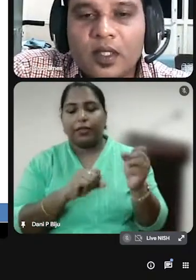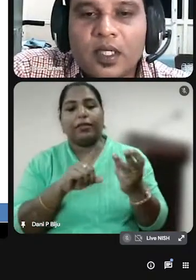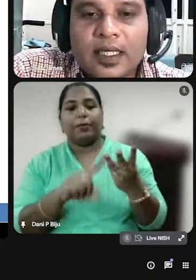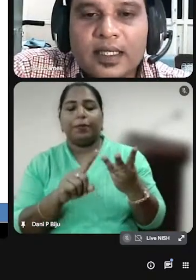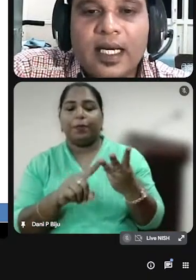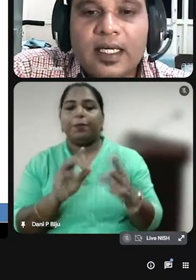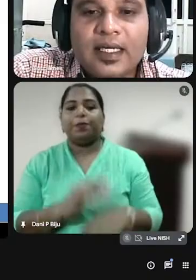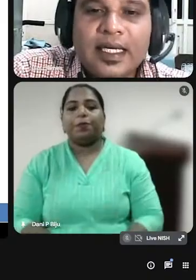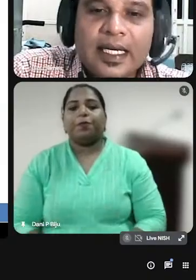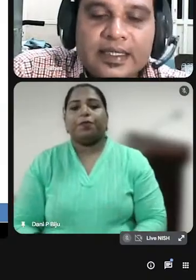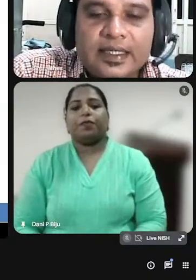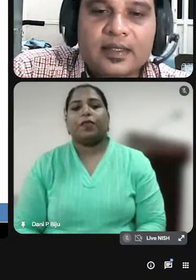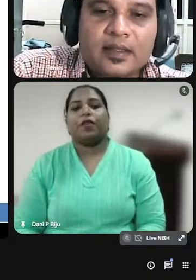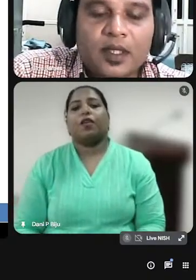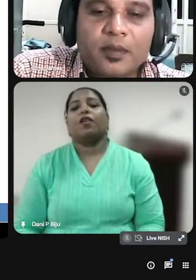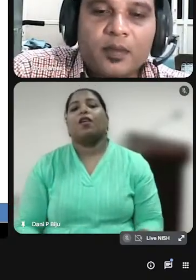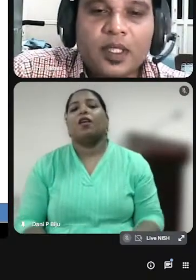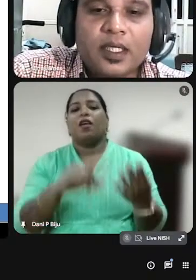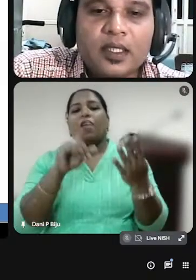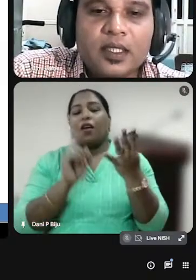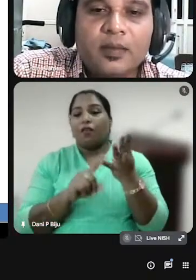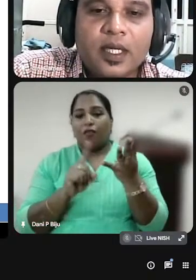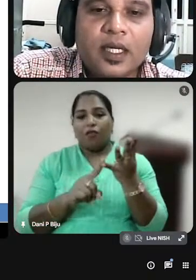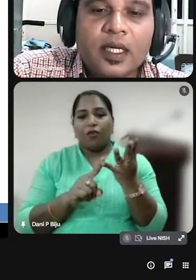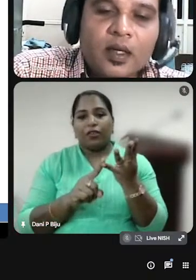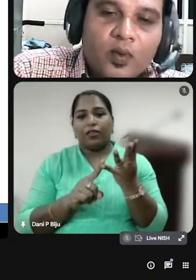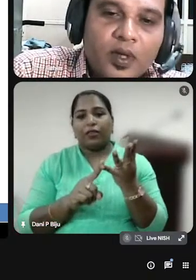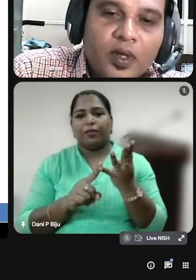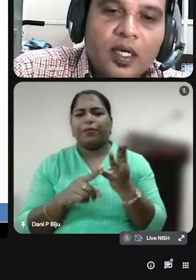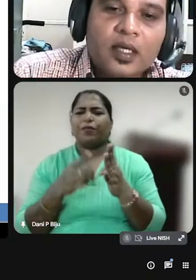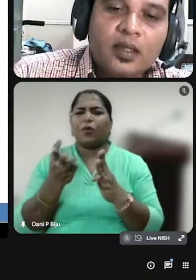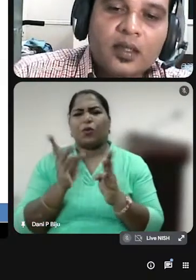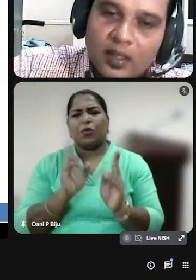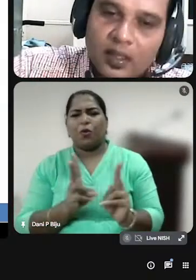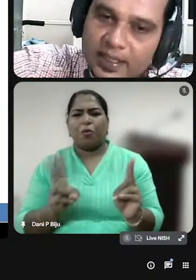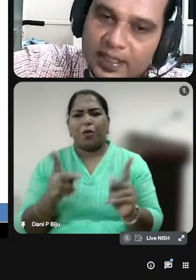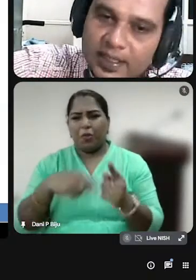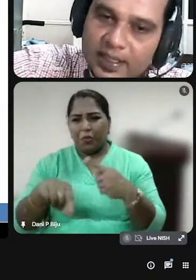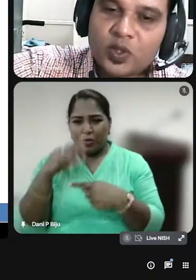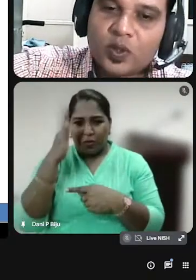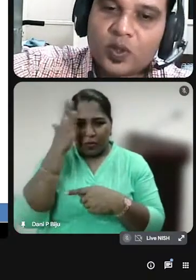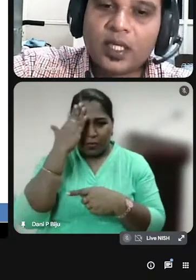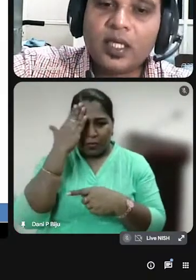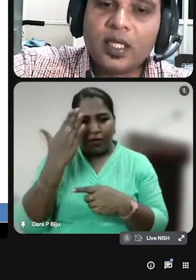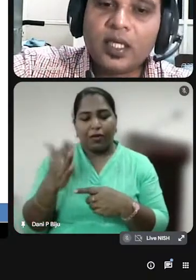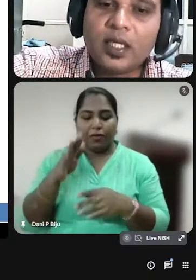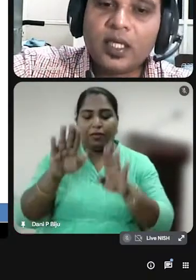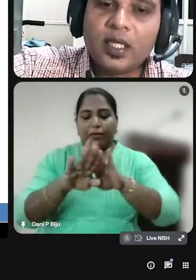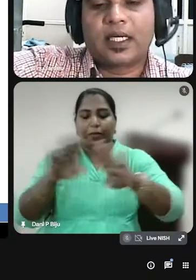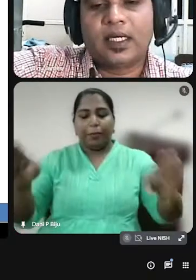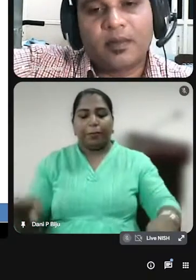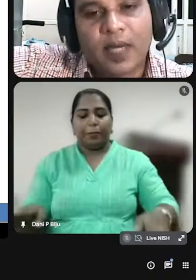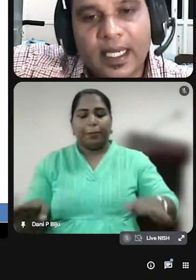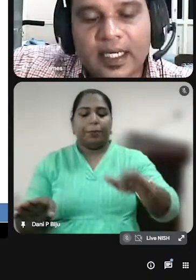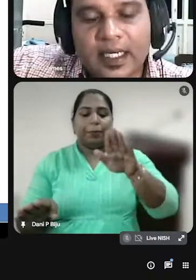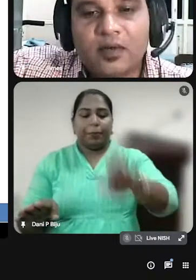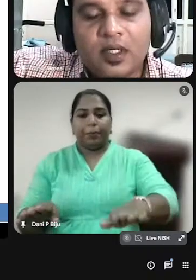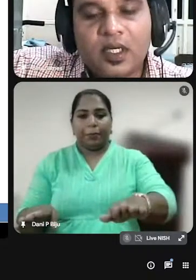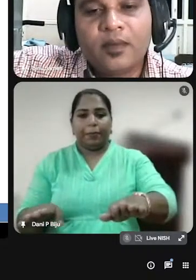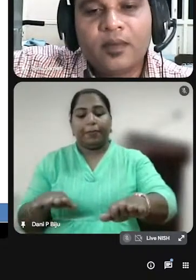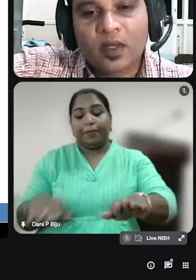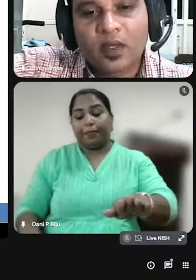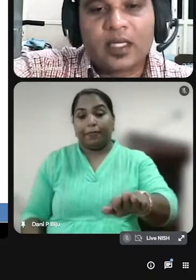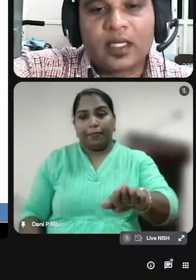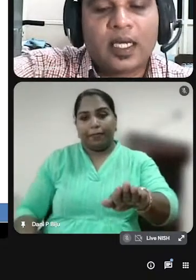പറയുന്നത്. 4 ലഞ്ചസ് എന്ന് പറയും. അതായത് നമ്മുടെ ഒരു കാല് ഈ സ്റ്റെപ്പിൽ വെച്ചുകൊണ്ട് തന്നെ മറ്റേ കാല് ബാക്കിലേക്ക്